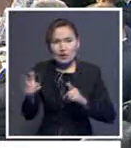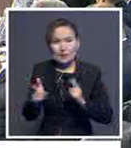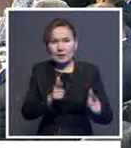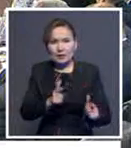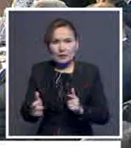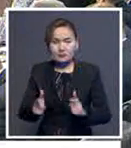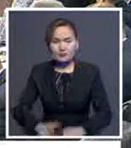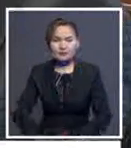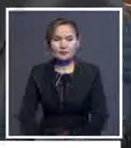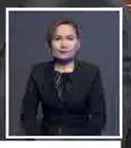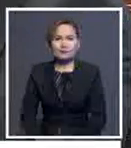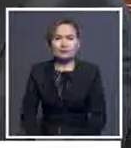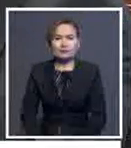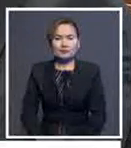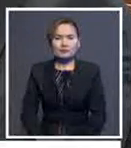министр.